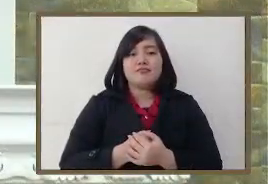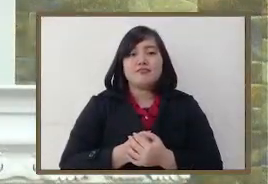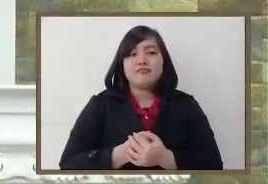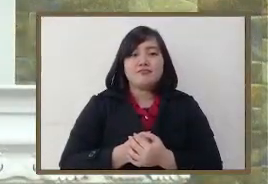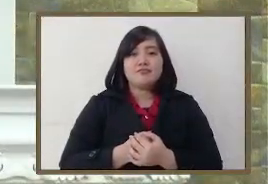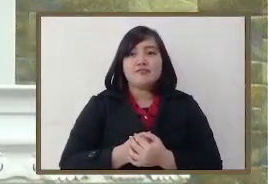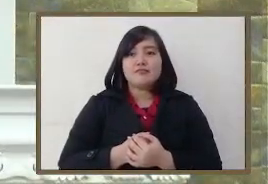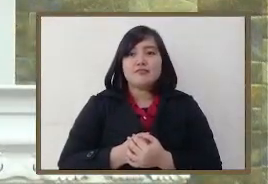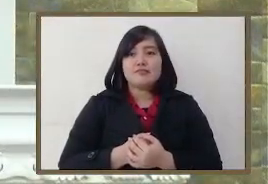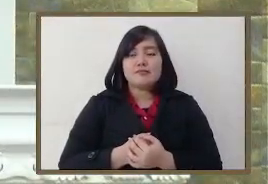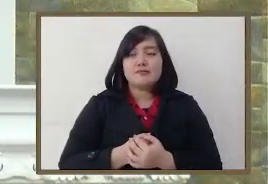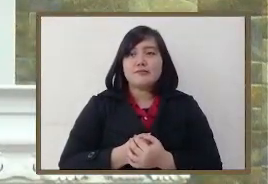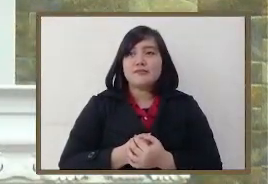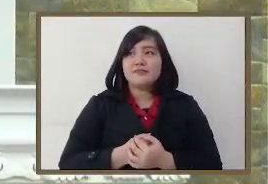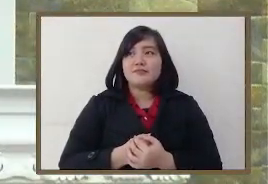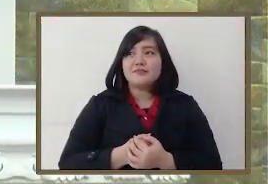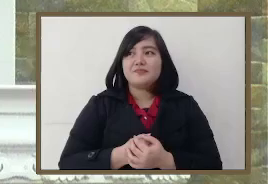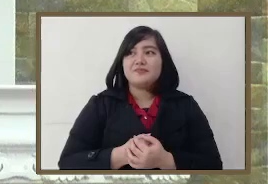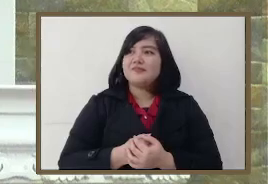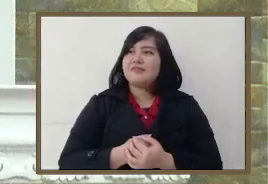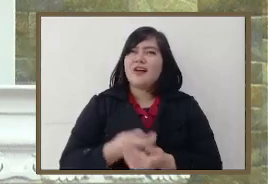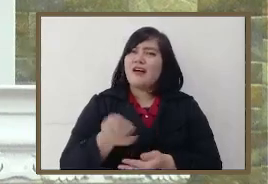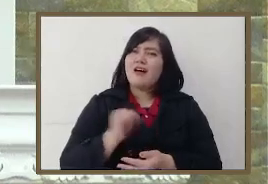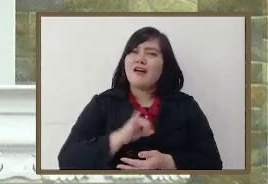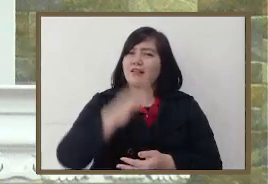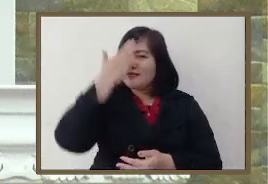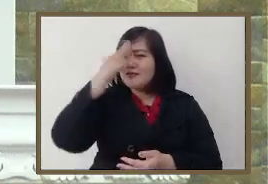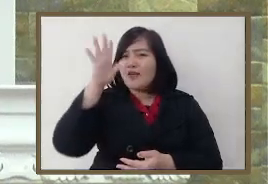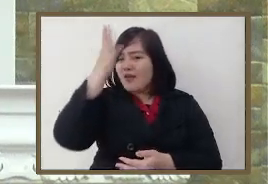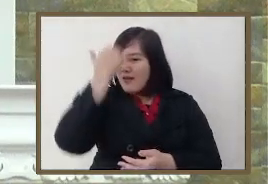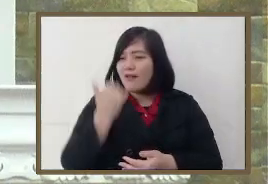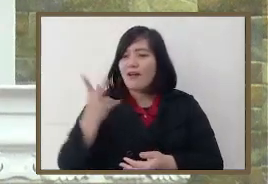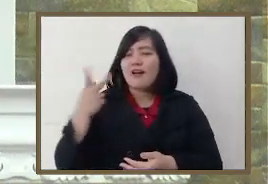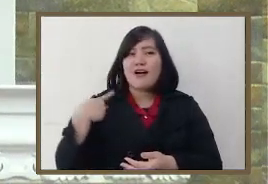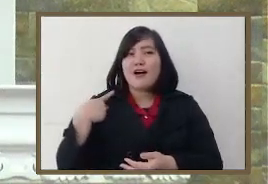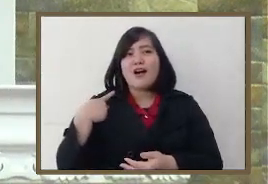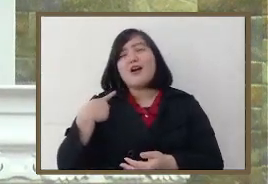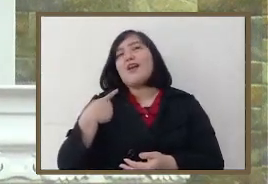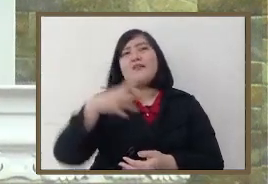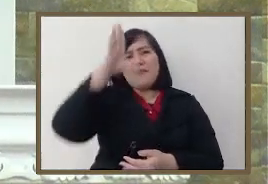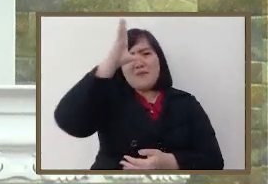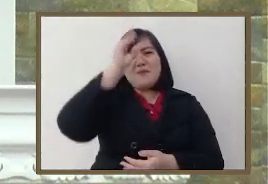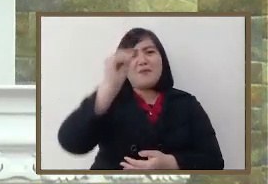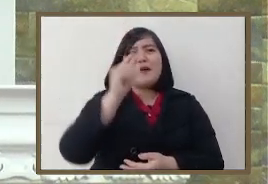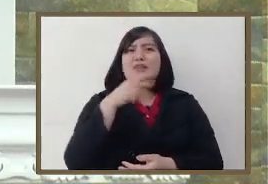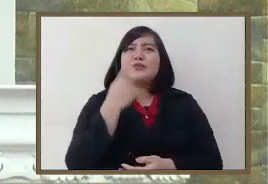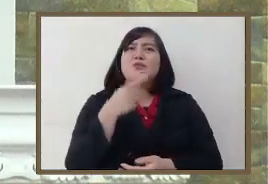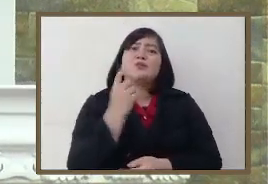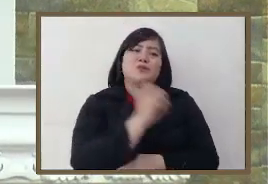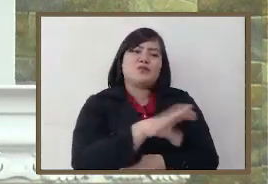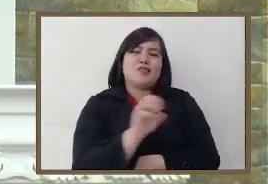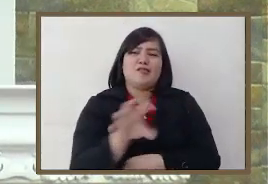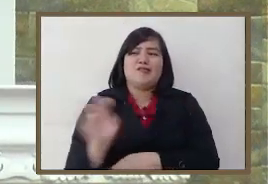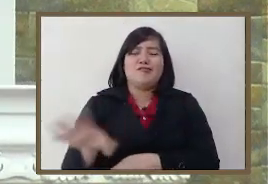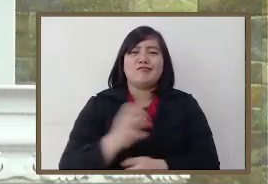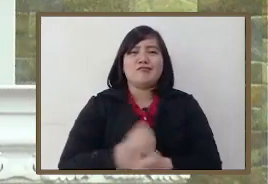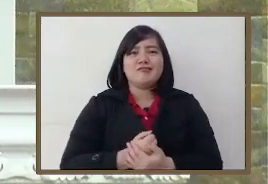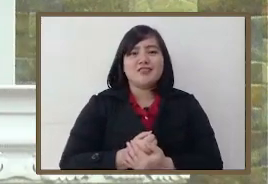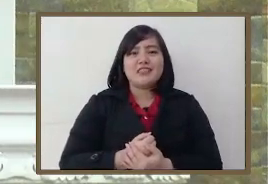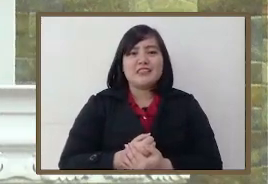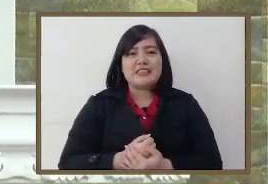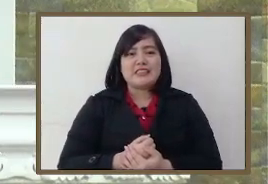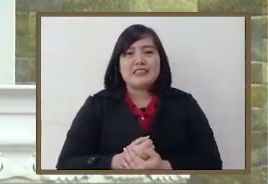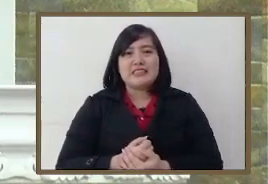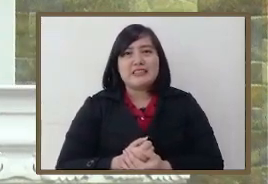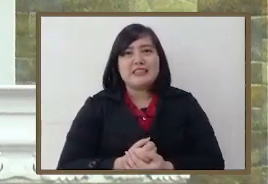Yeah. I don't know, mga kapatid, kung bakit may mga lalaking mahilig. Kalalaking tao mahilig sa chismis. Hindi lamang nagchichismis, nag-i-entertain